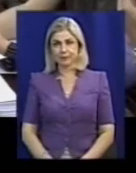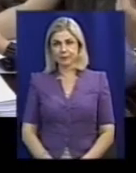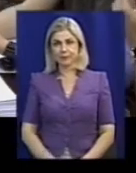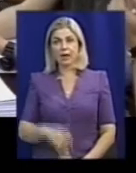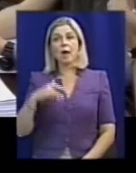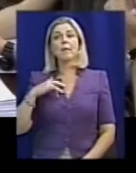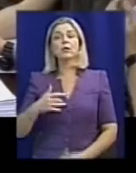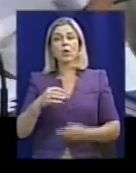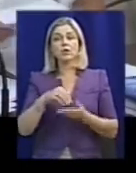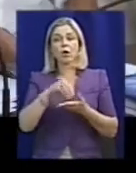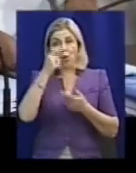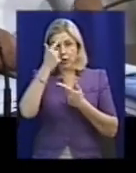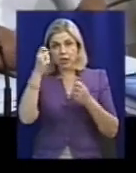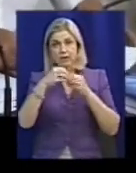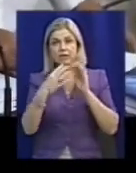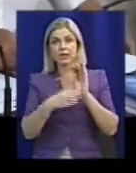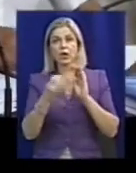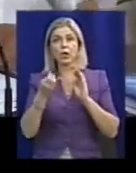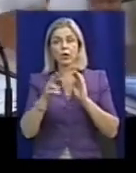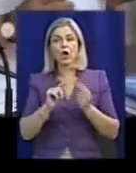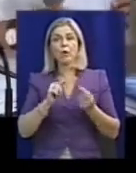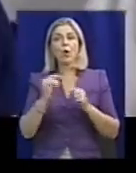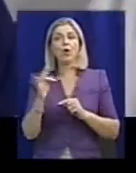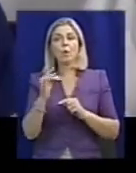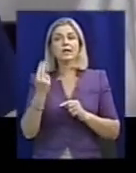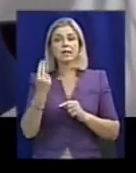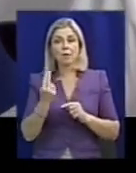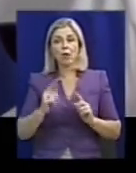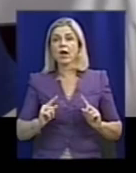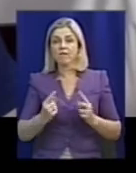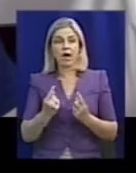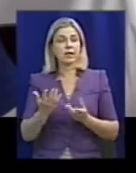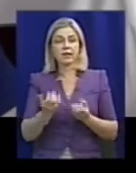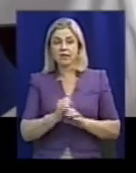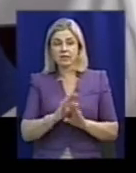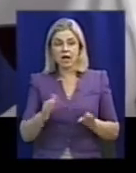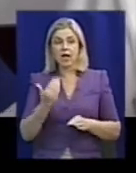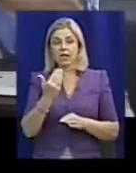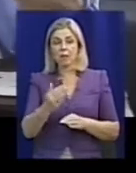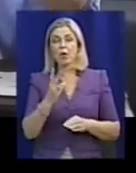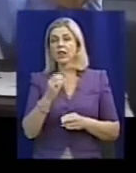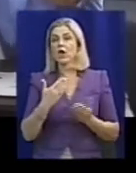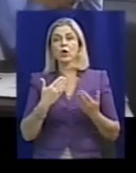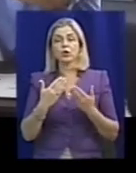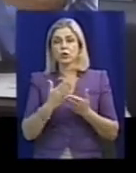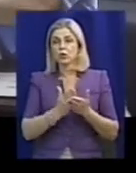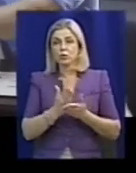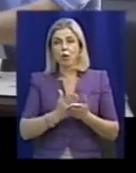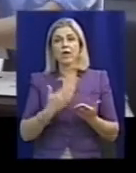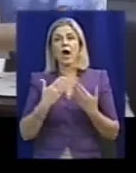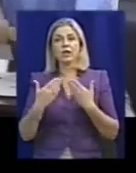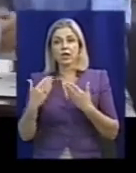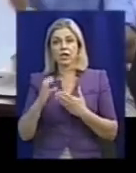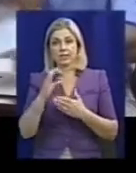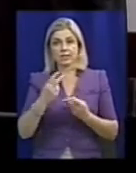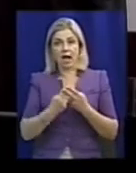Підозру оголосили 19 червня, проте Романа Цибулю під варту не взяли. Йому закидають неслужбові відносини із арештантами, а